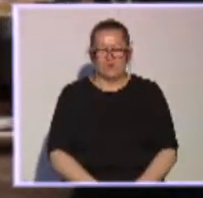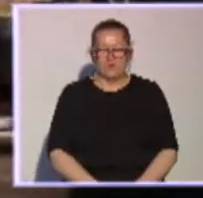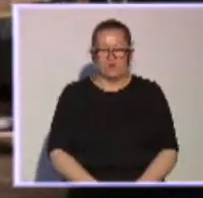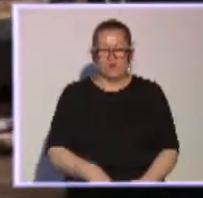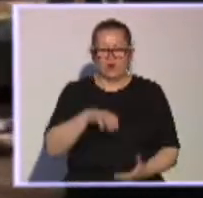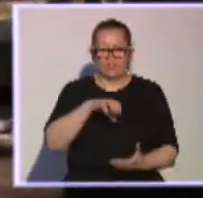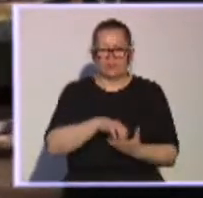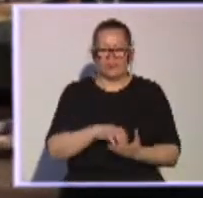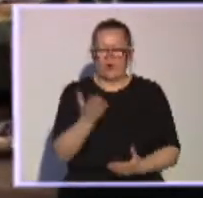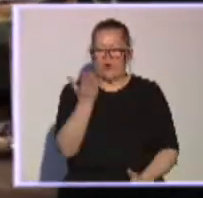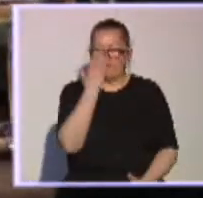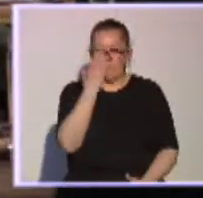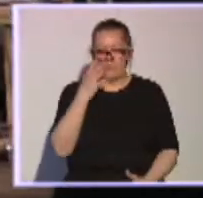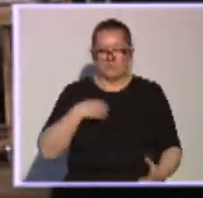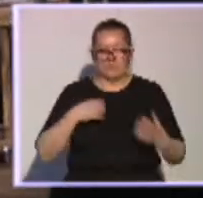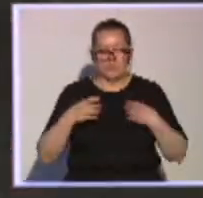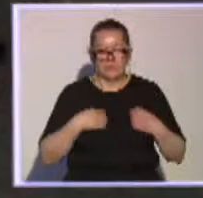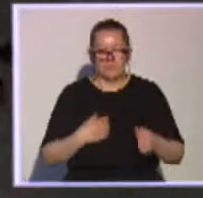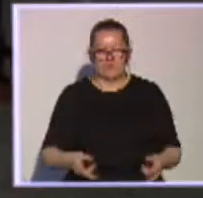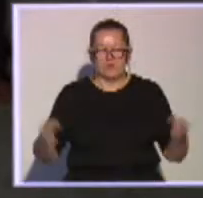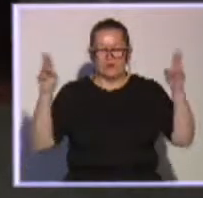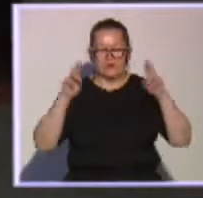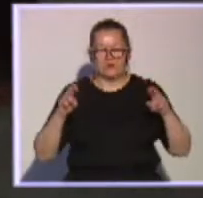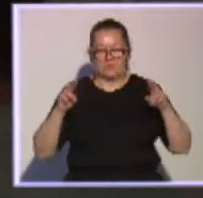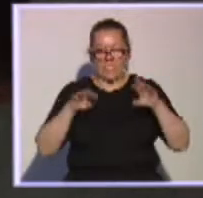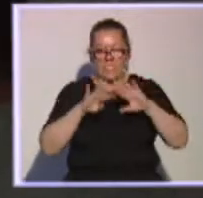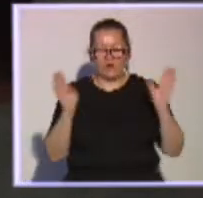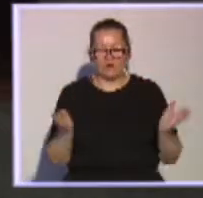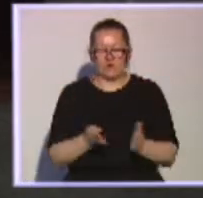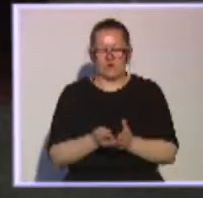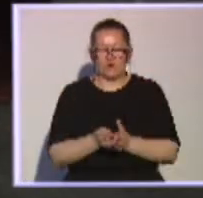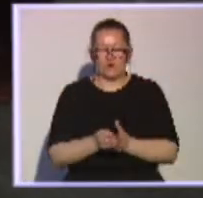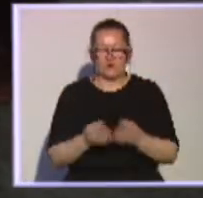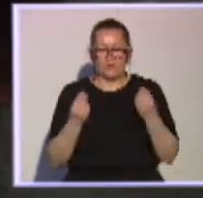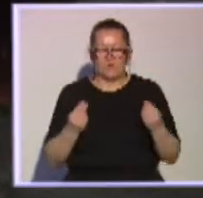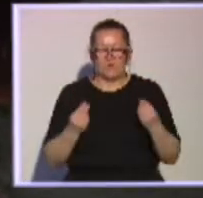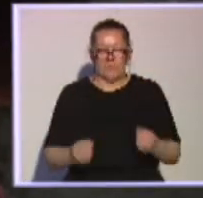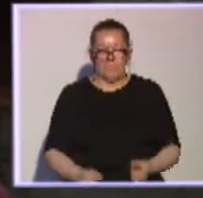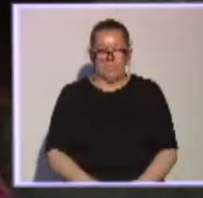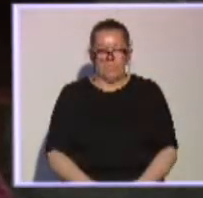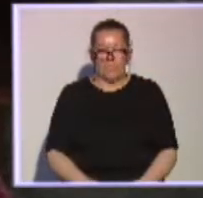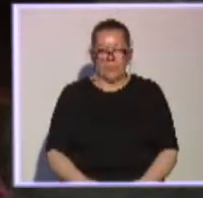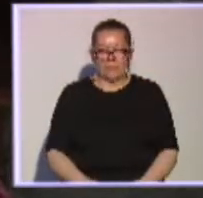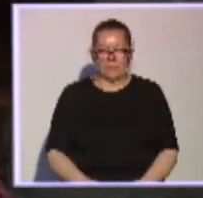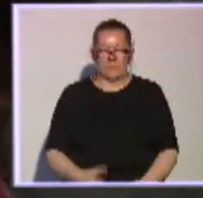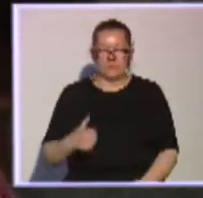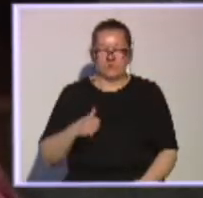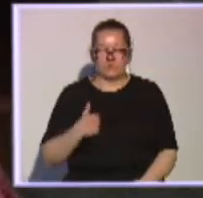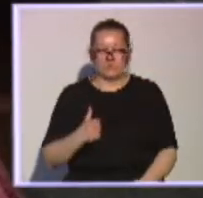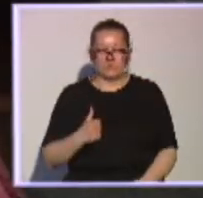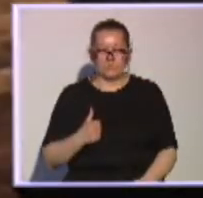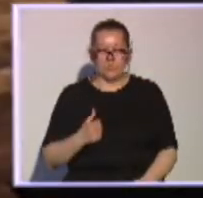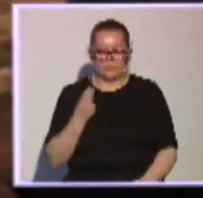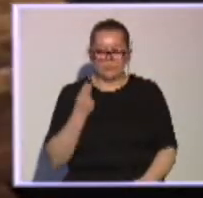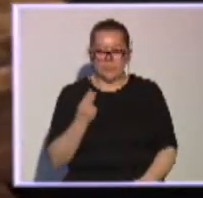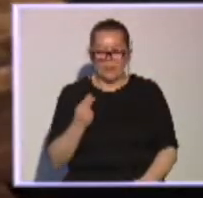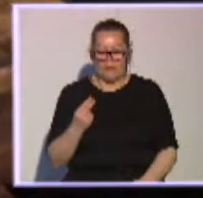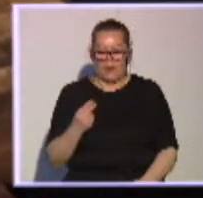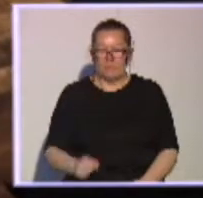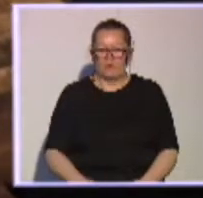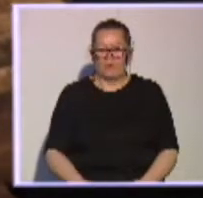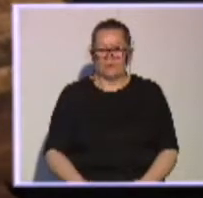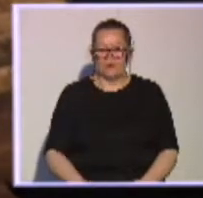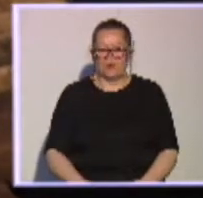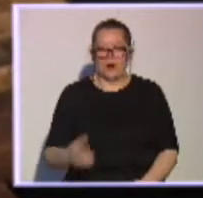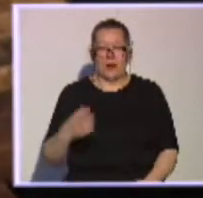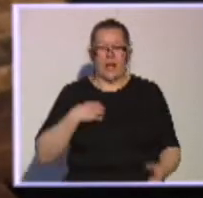față. Sper ca oaspeții să se simtă bine, pentru că avem mari actori care vor veni, ca de obicei, Horace Mălăire, Maia